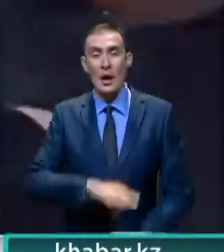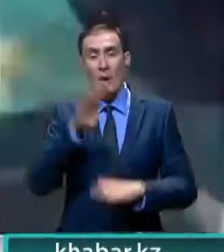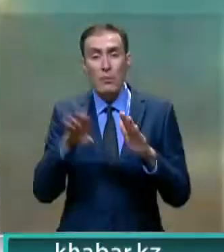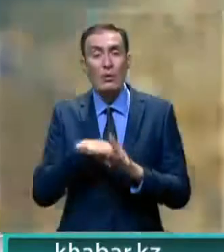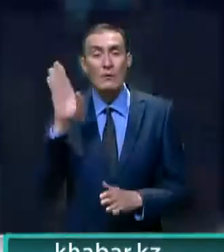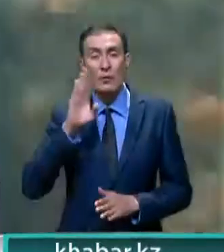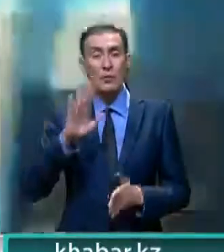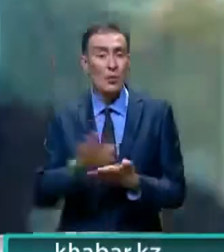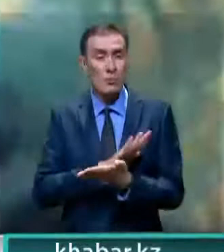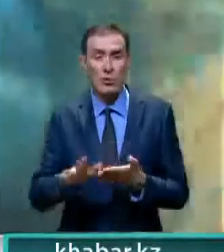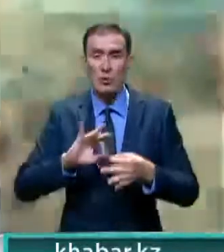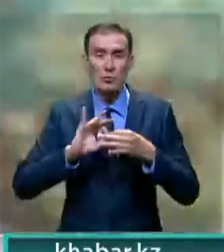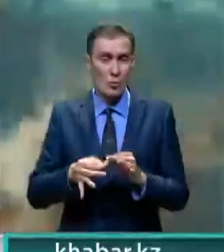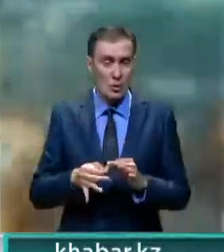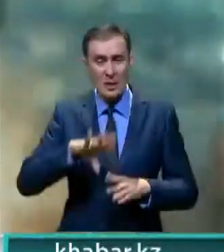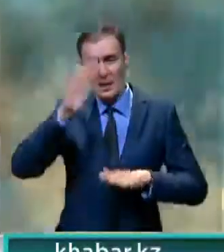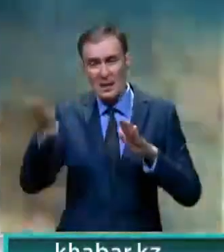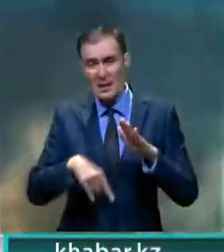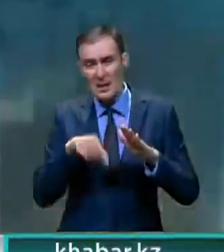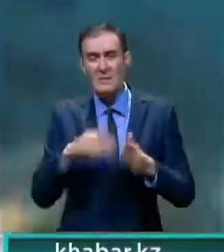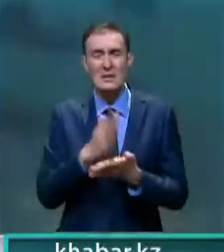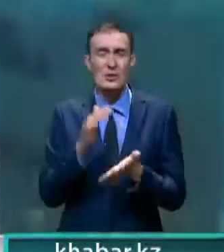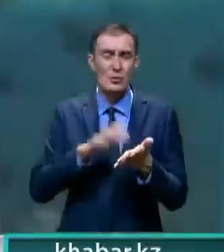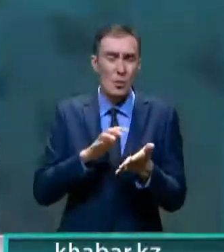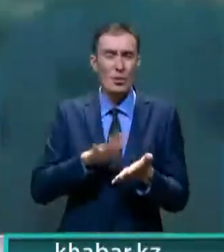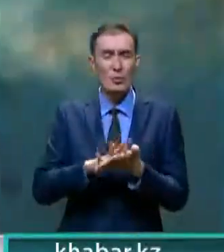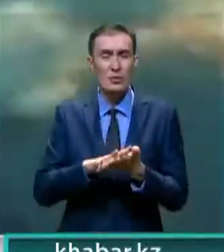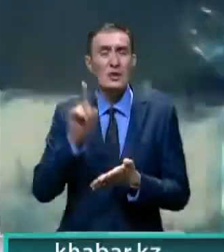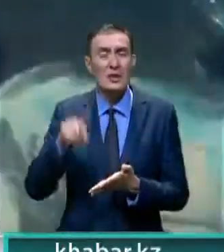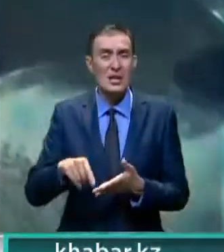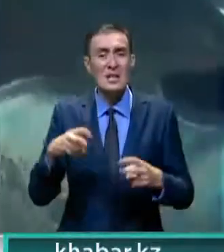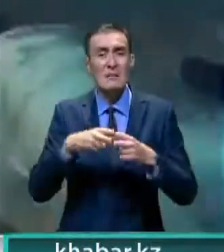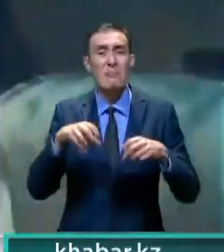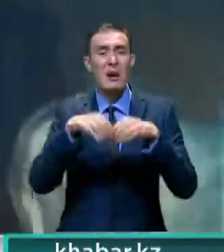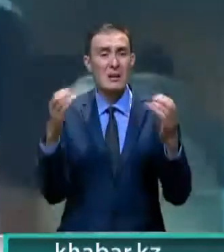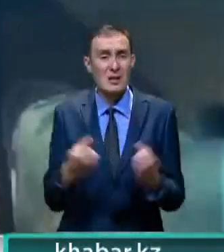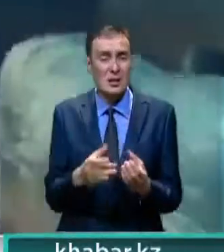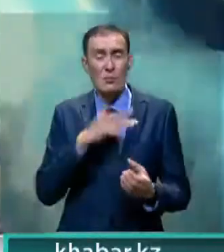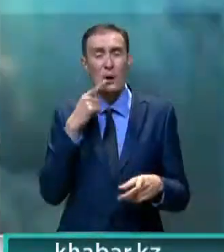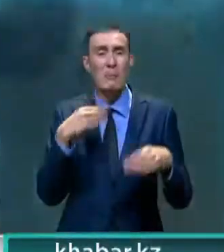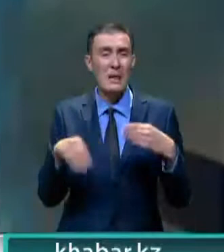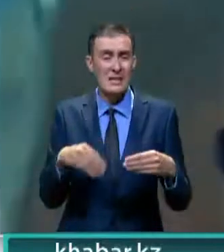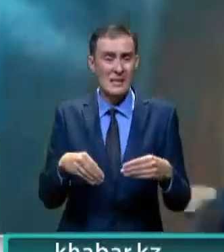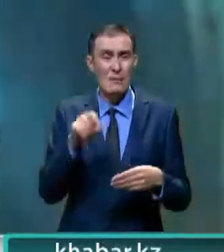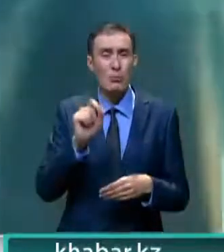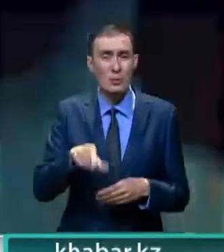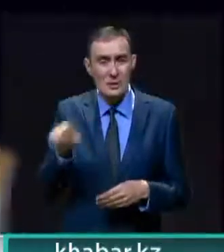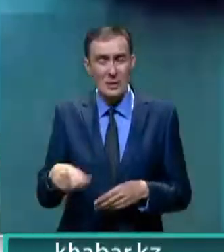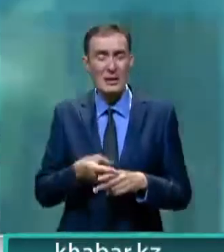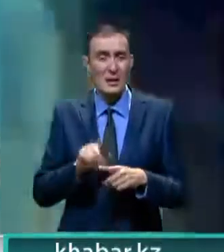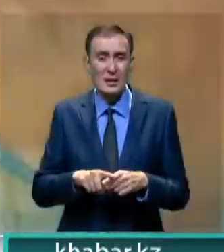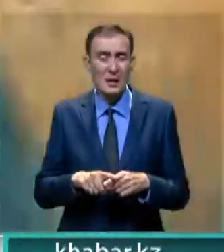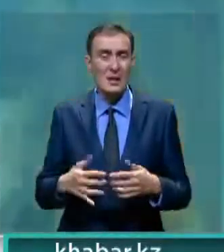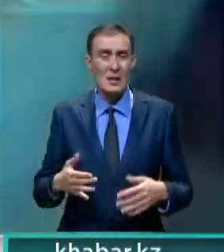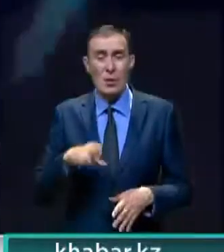Подводная уборка – процесс сложный. На дне находят стекла, бытовой мусор и даже покрышки. Очень много пластиковых баклажек. Это и